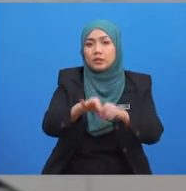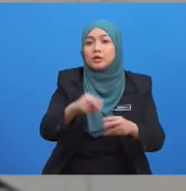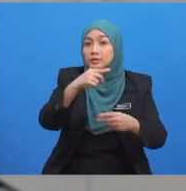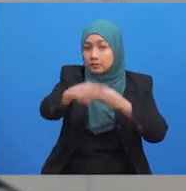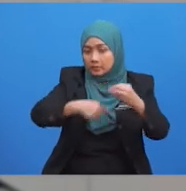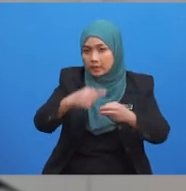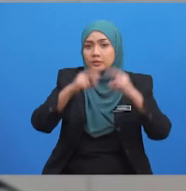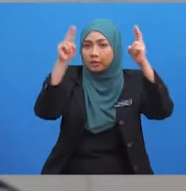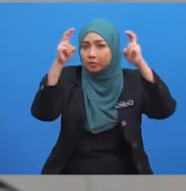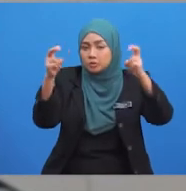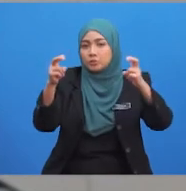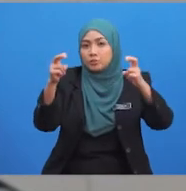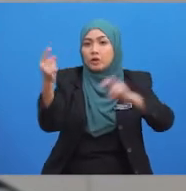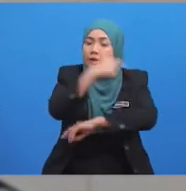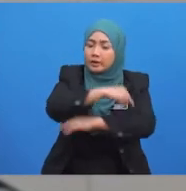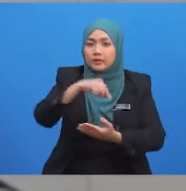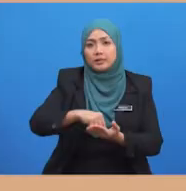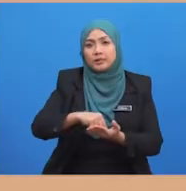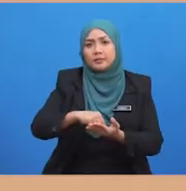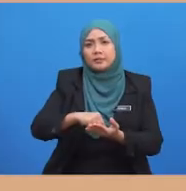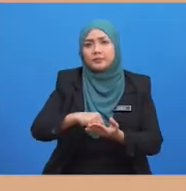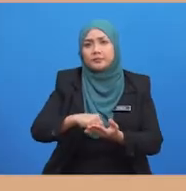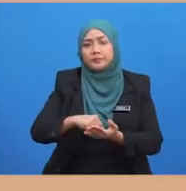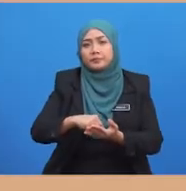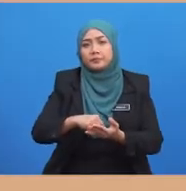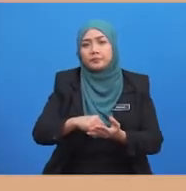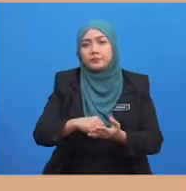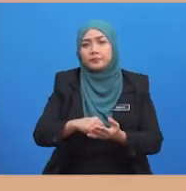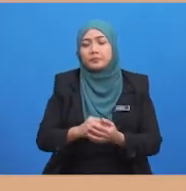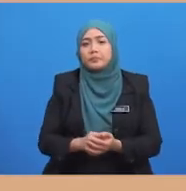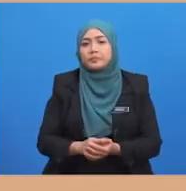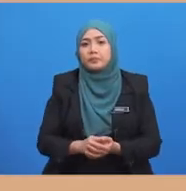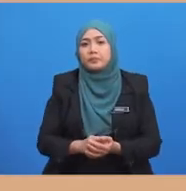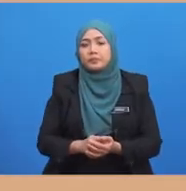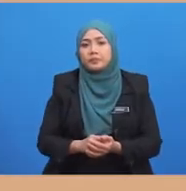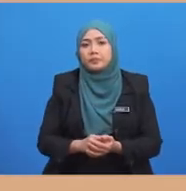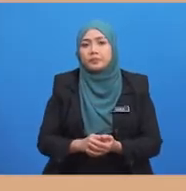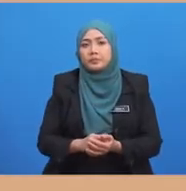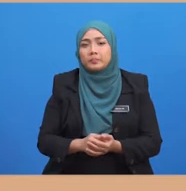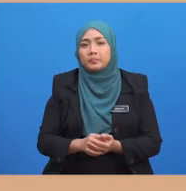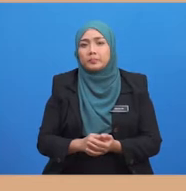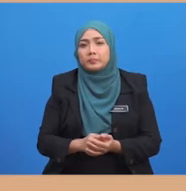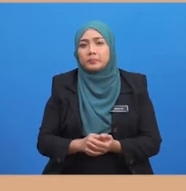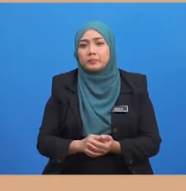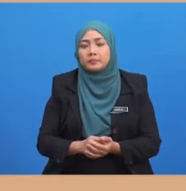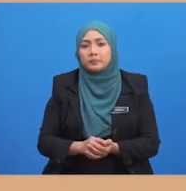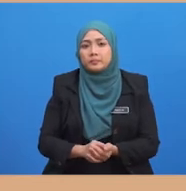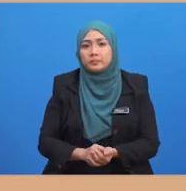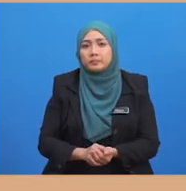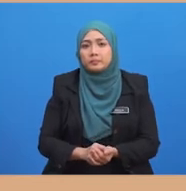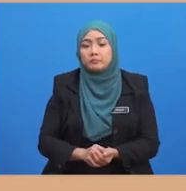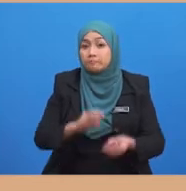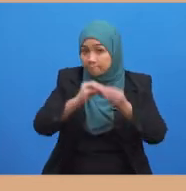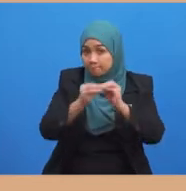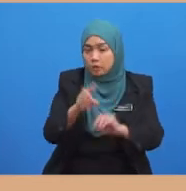kita pada hari ini, iaitu polimer sintetik dalam industri.